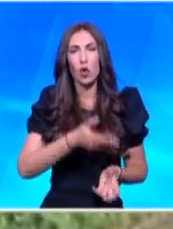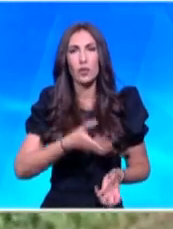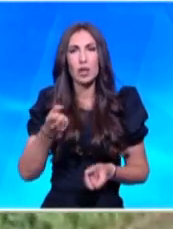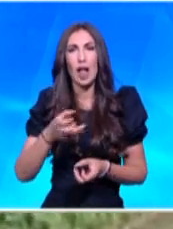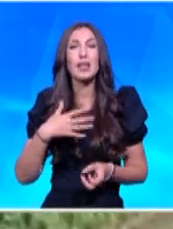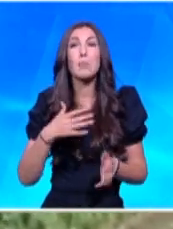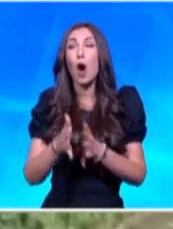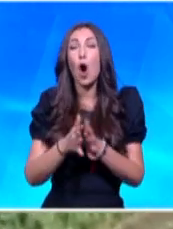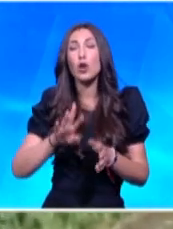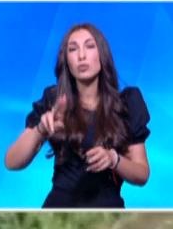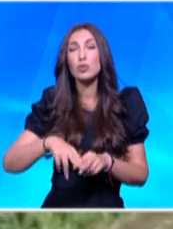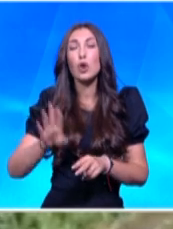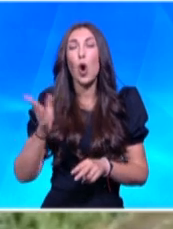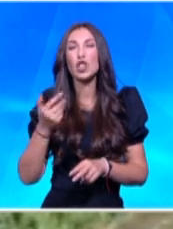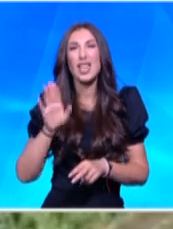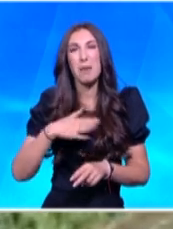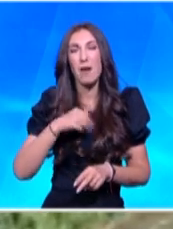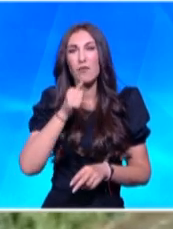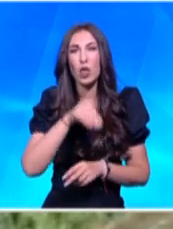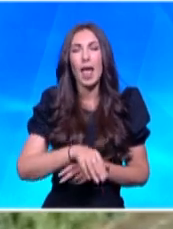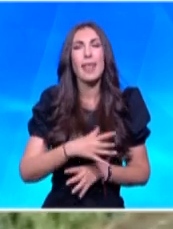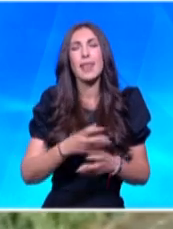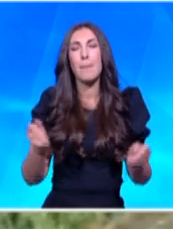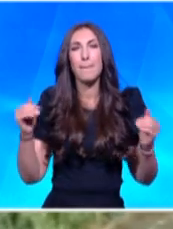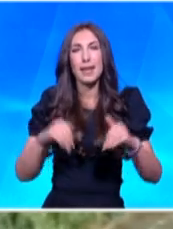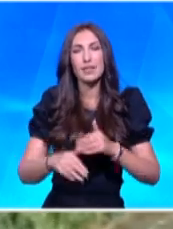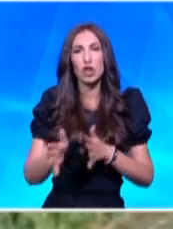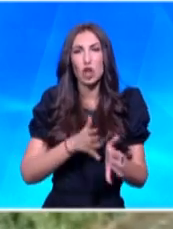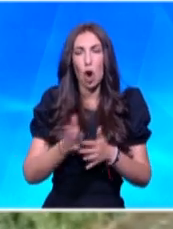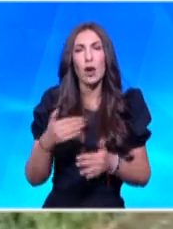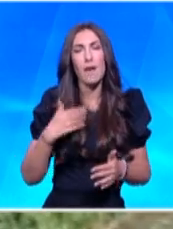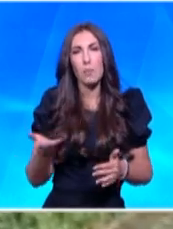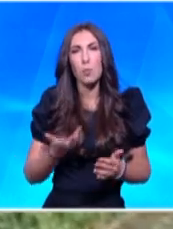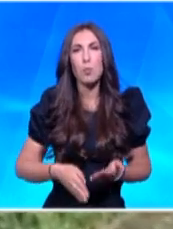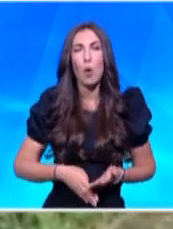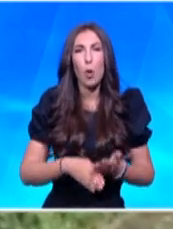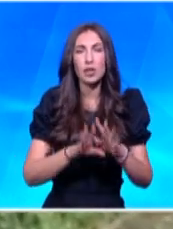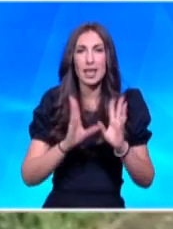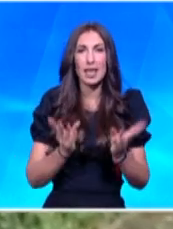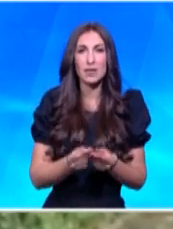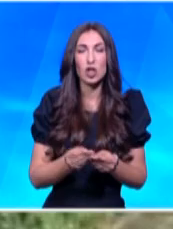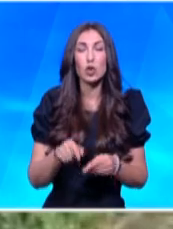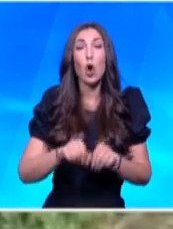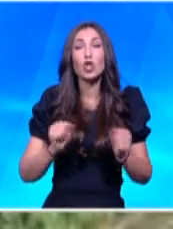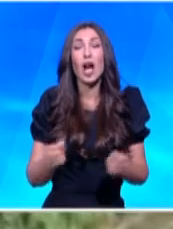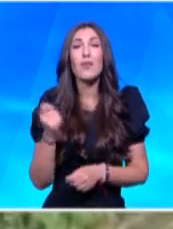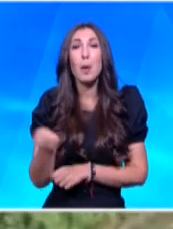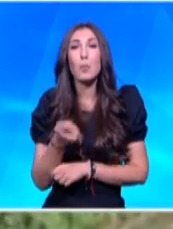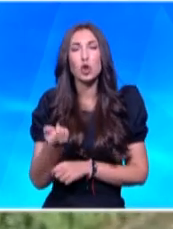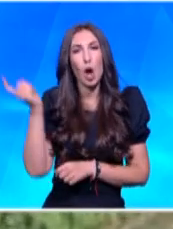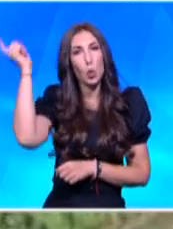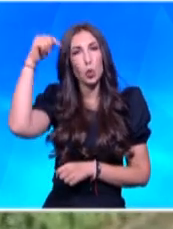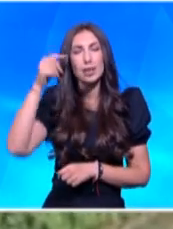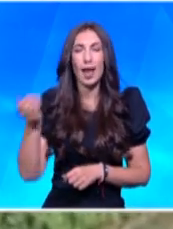които са наводнени. Няма бедстващи хора. Помогнали сме на всички. Хотелите са наводнени. Очакваме пожарните екипи утре